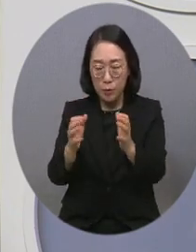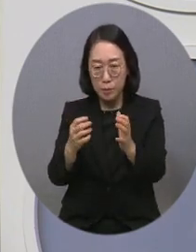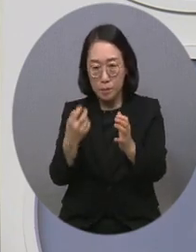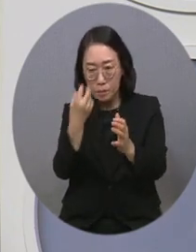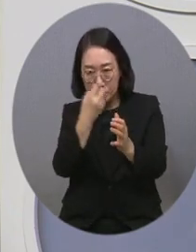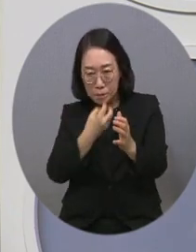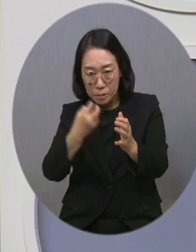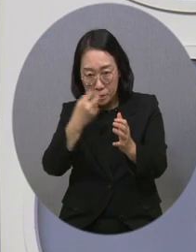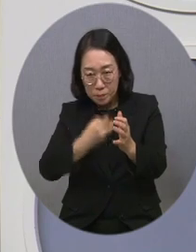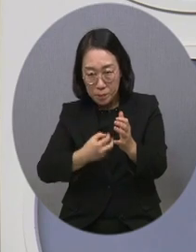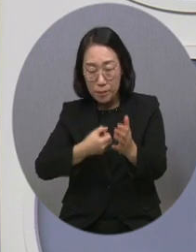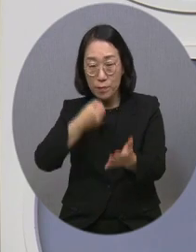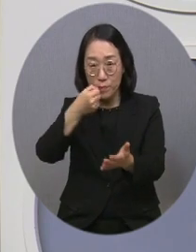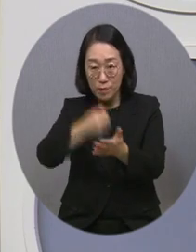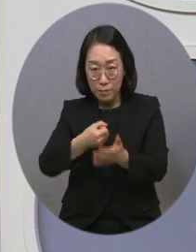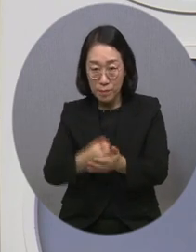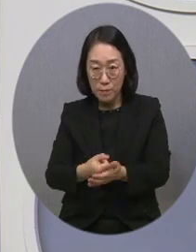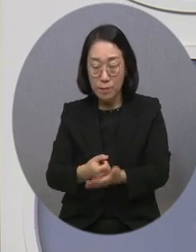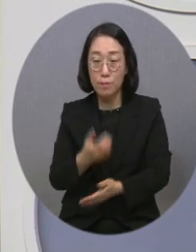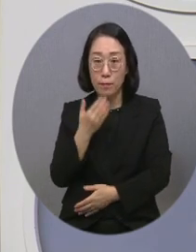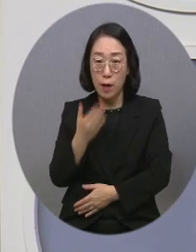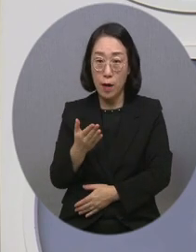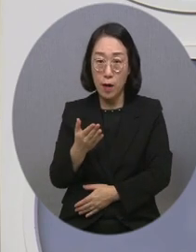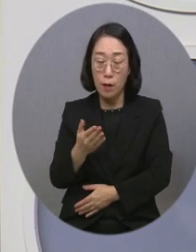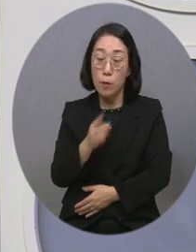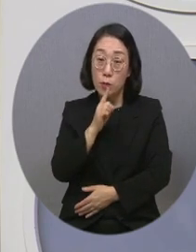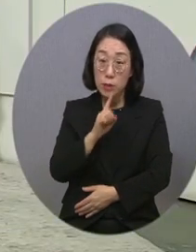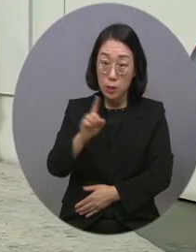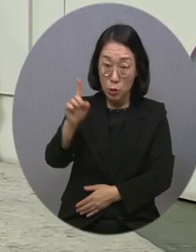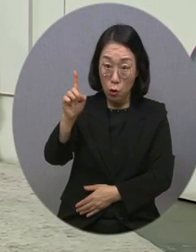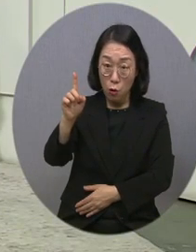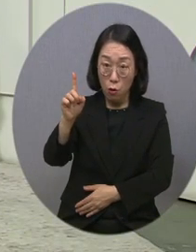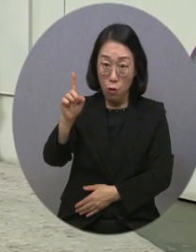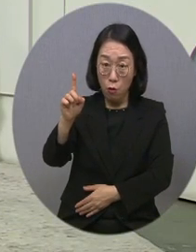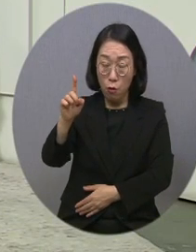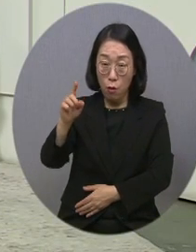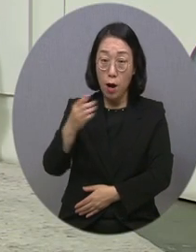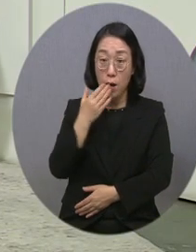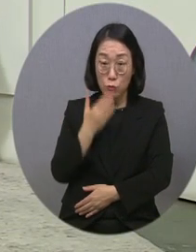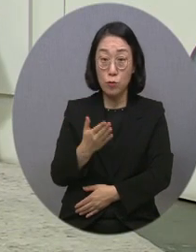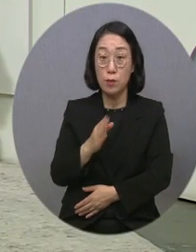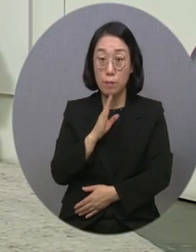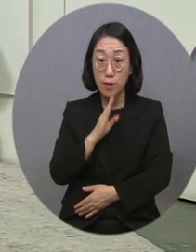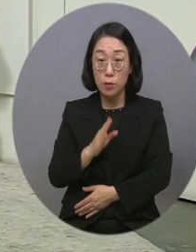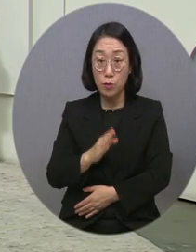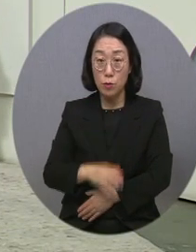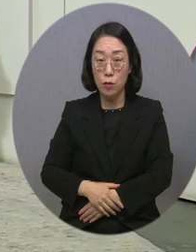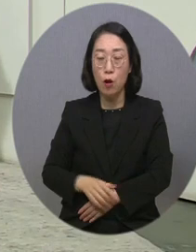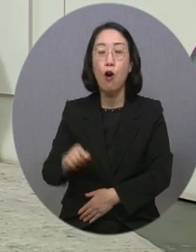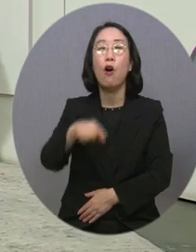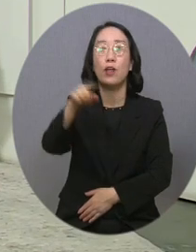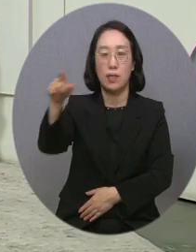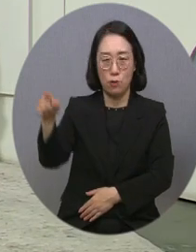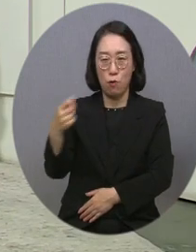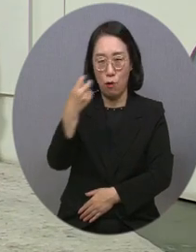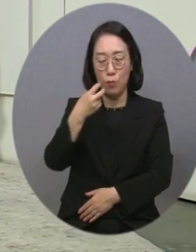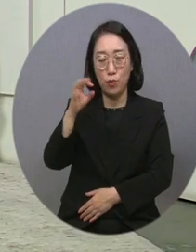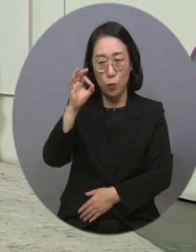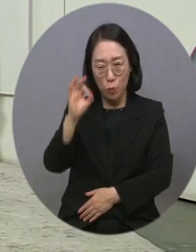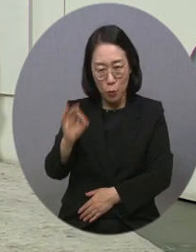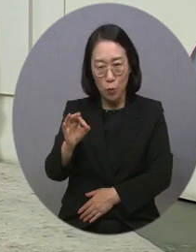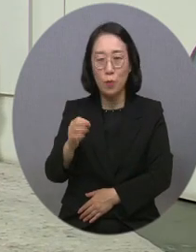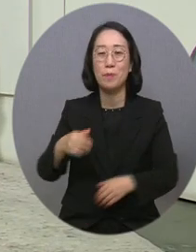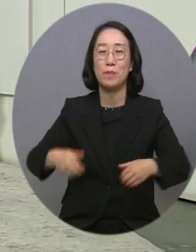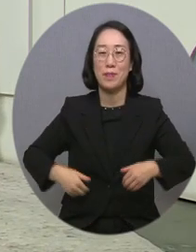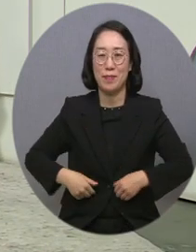이제 해야 될 사항 대상은 예. 되겠다 이런 이제 그건 좀 이제 거기서 이제 검토를 한번 좀 해봐야